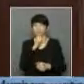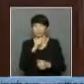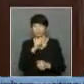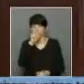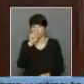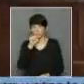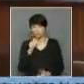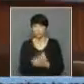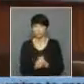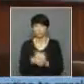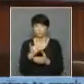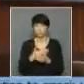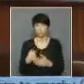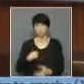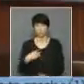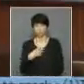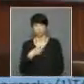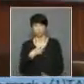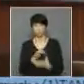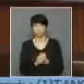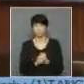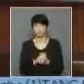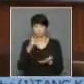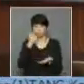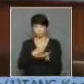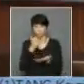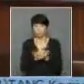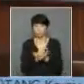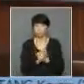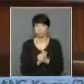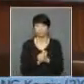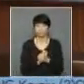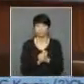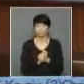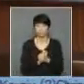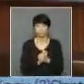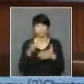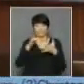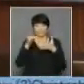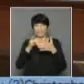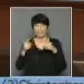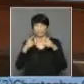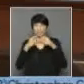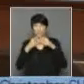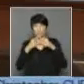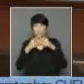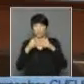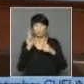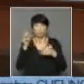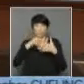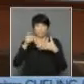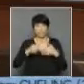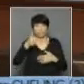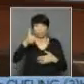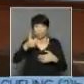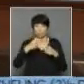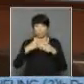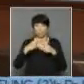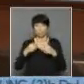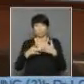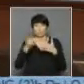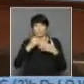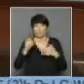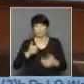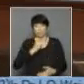席，因為我認為最重要始終是在於揀人，揀到叻人、揀到好人，咁就